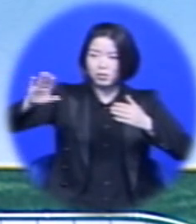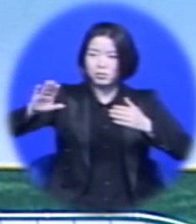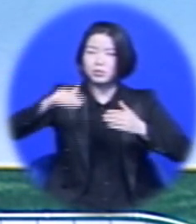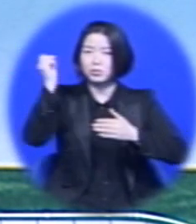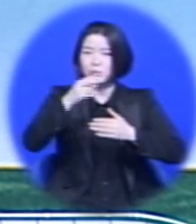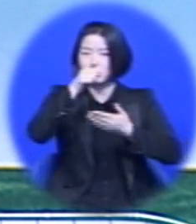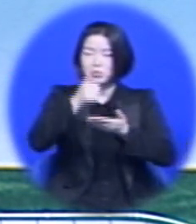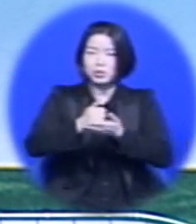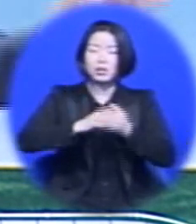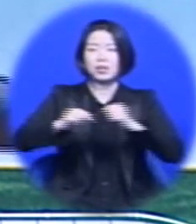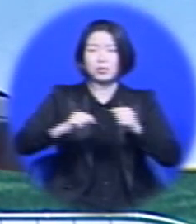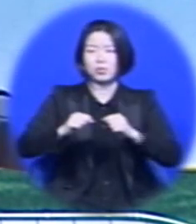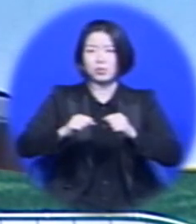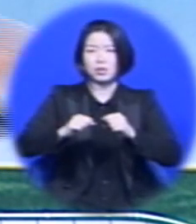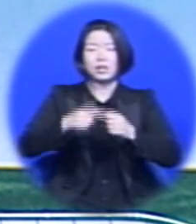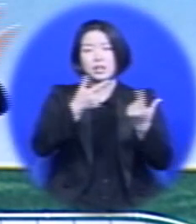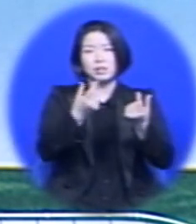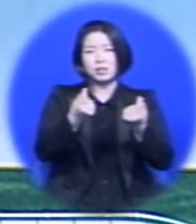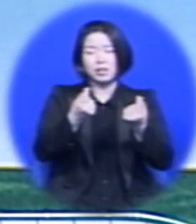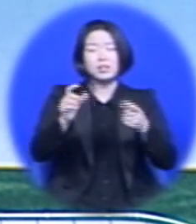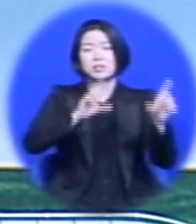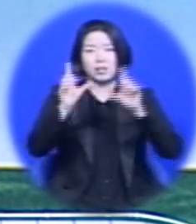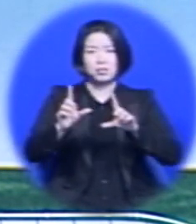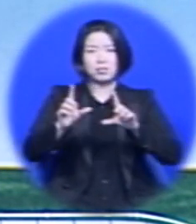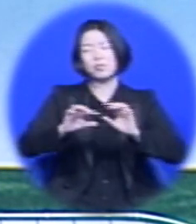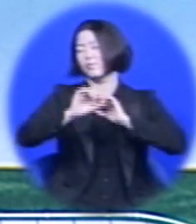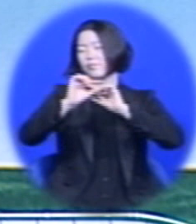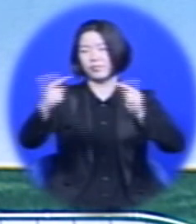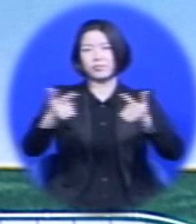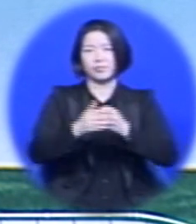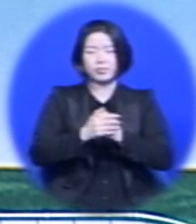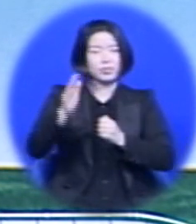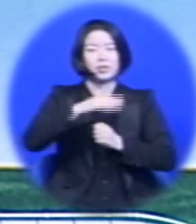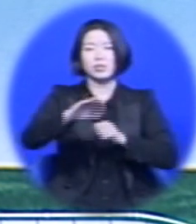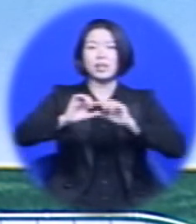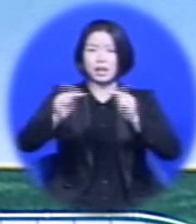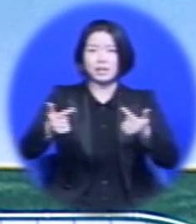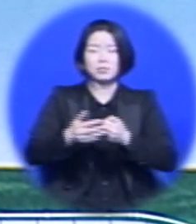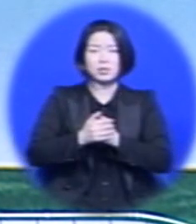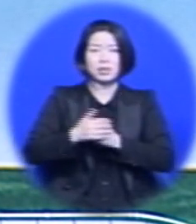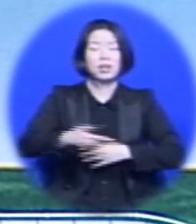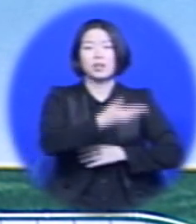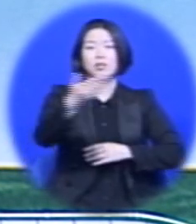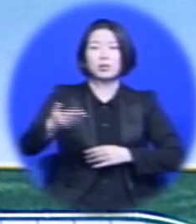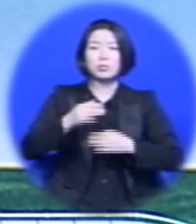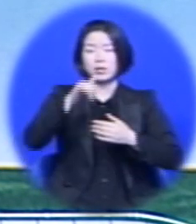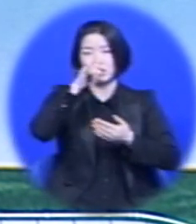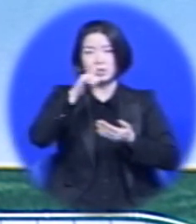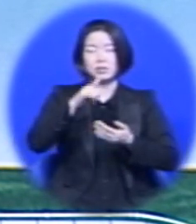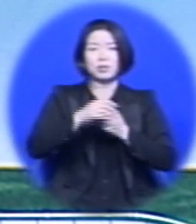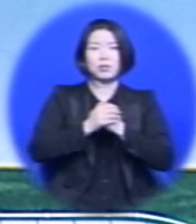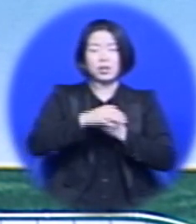사는 거지 뭐 아닙니다 여러분 절대 그렇지 않습니다 여러분에게 있어서 죄를